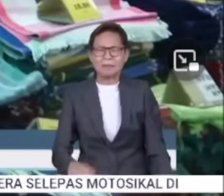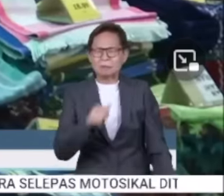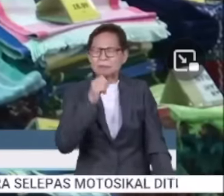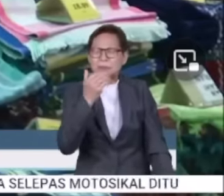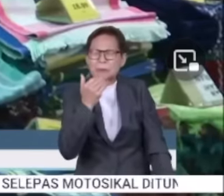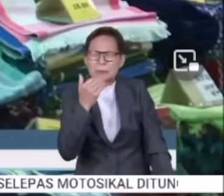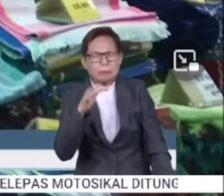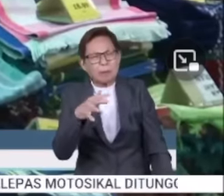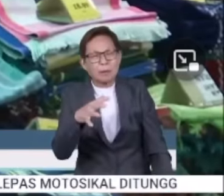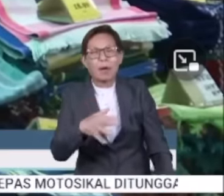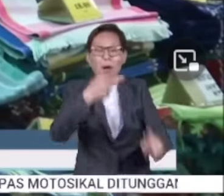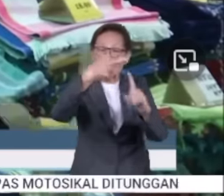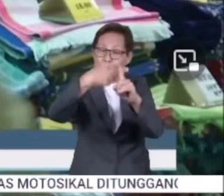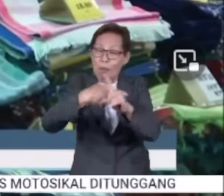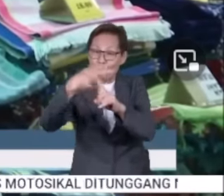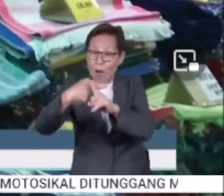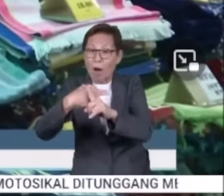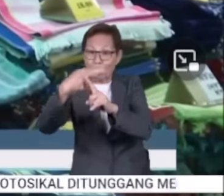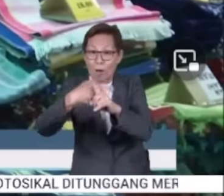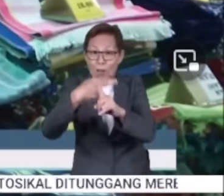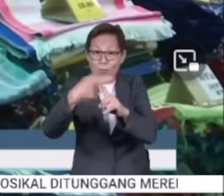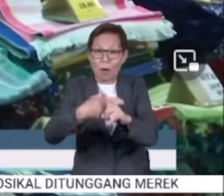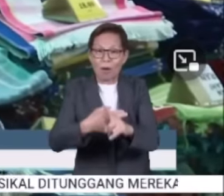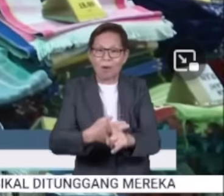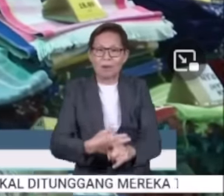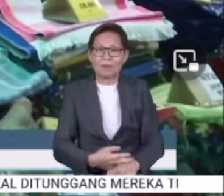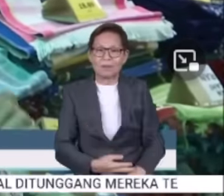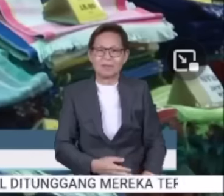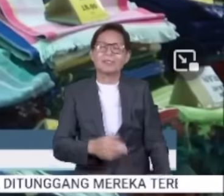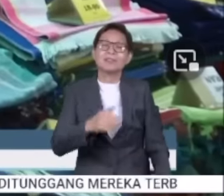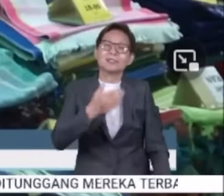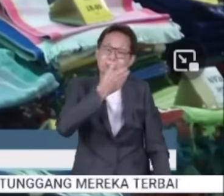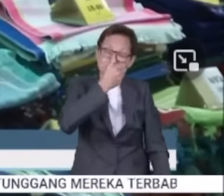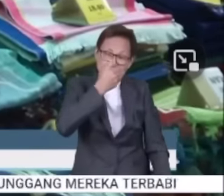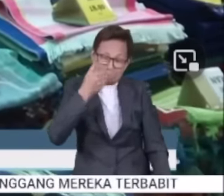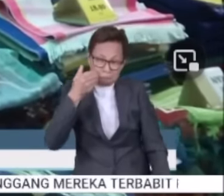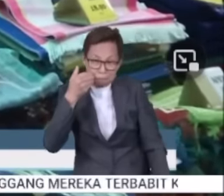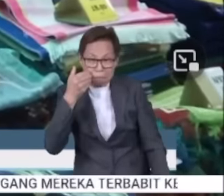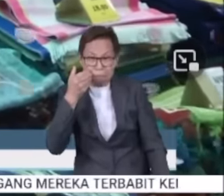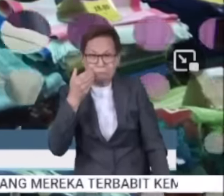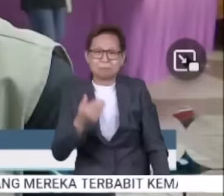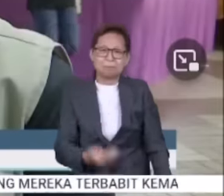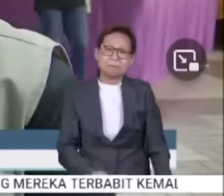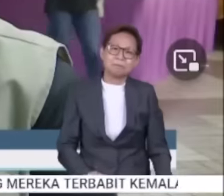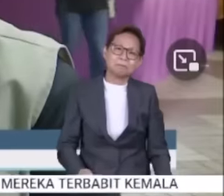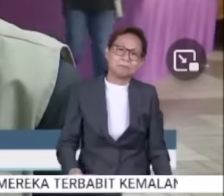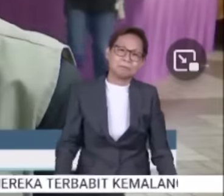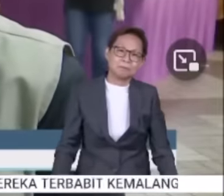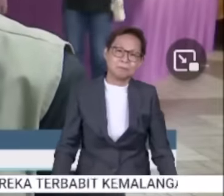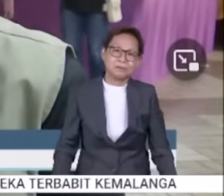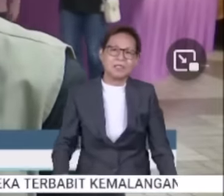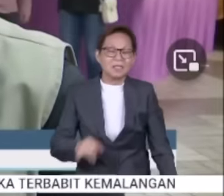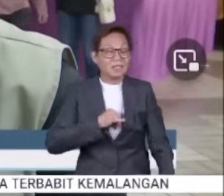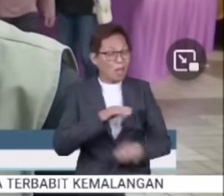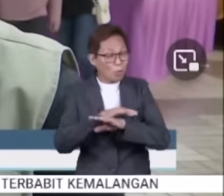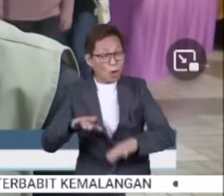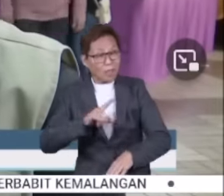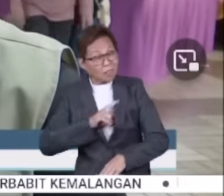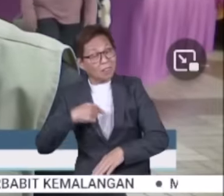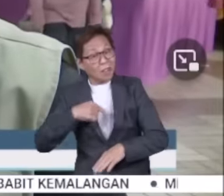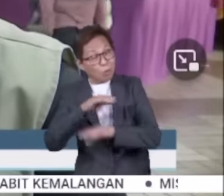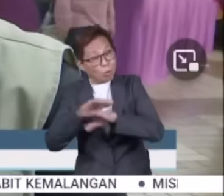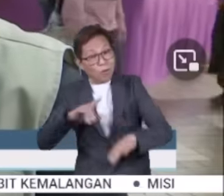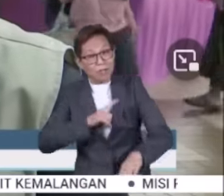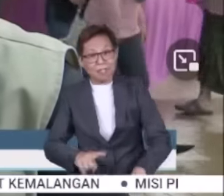manis untuk bulan Ramadan supaya anu puasakan, ya tahan lapar. Walaupun saya bukan Muslim kan,